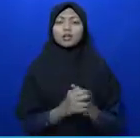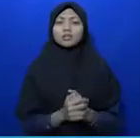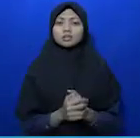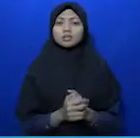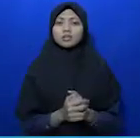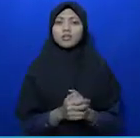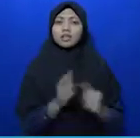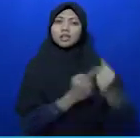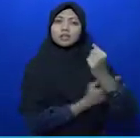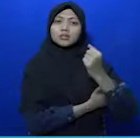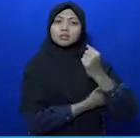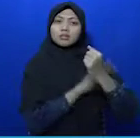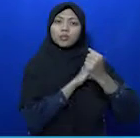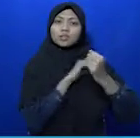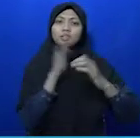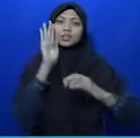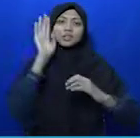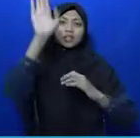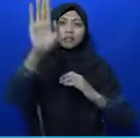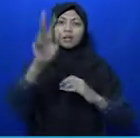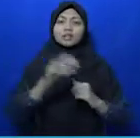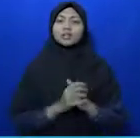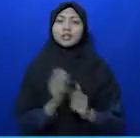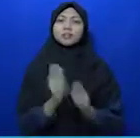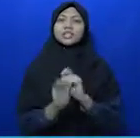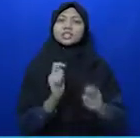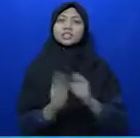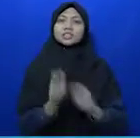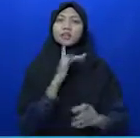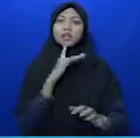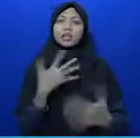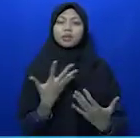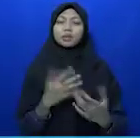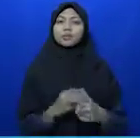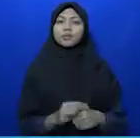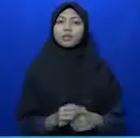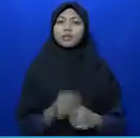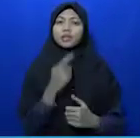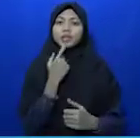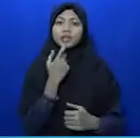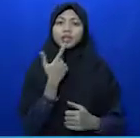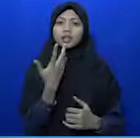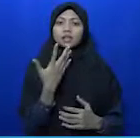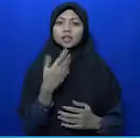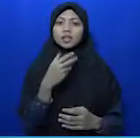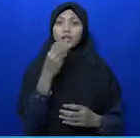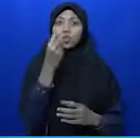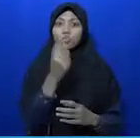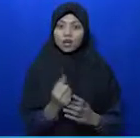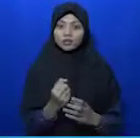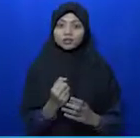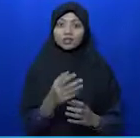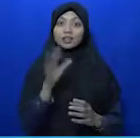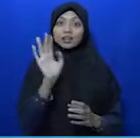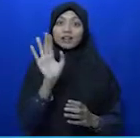berdasarkan potensi bisnis ke depan. Kalkulasi kita itu berdasarkan adalah cash flow yang nanti bisa